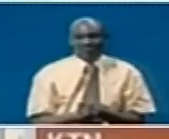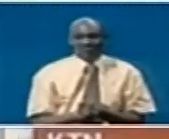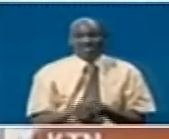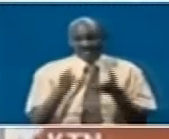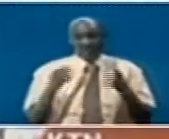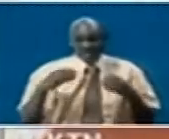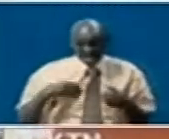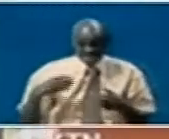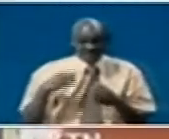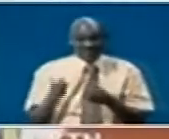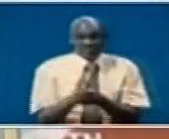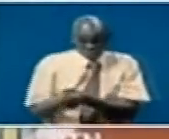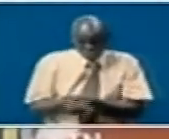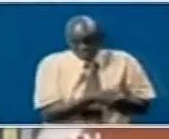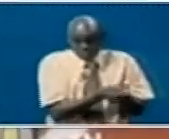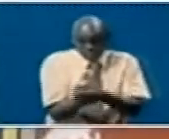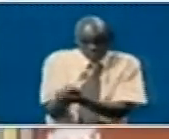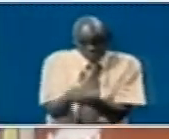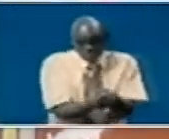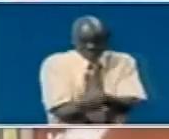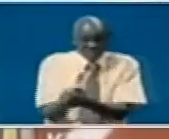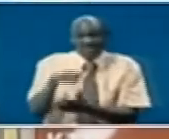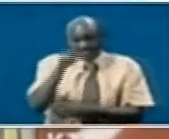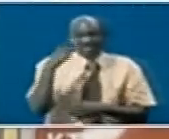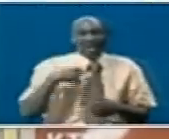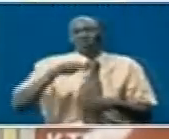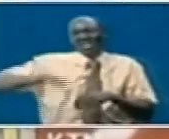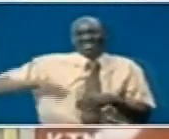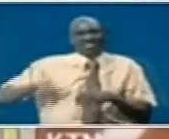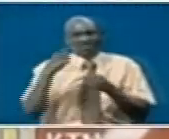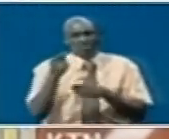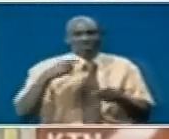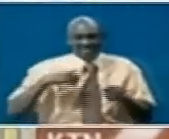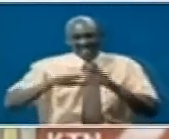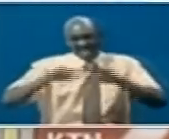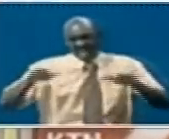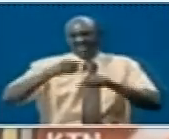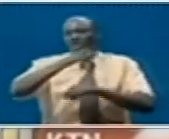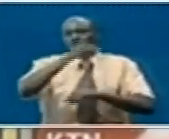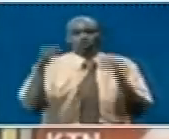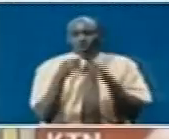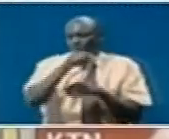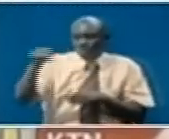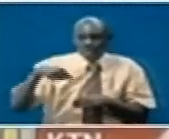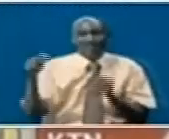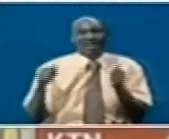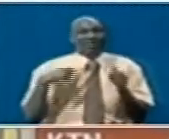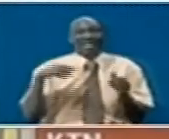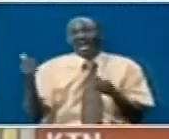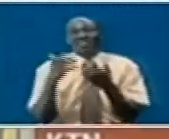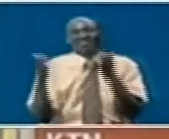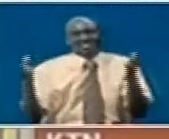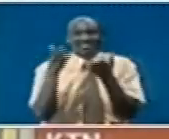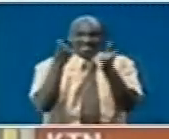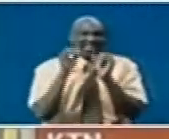Katika mchezo wa magongo, mechi zilichelewa kung'oa nanga kwani uwanja hazikuwa zimechorwa kando na vifaa vingine muhimu kuwepo